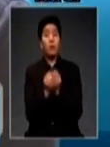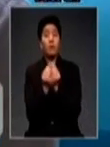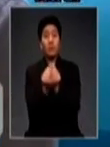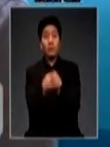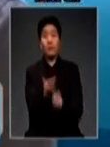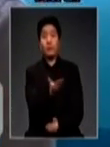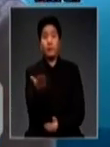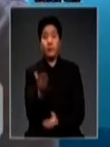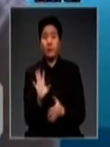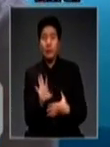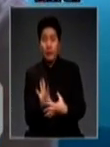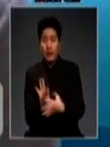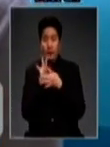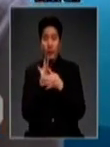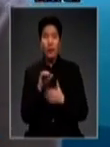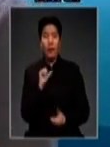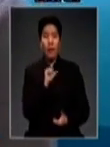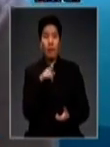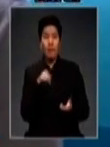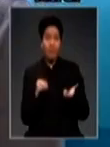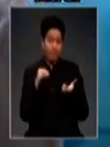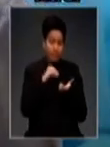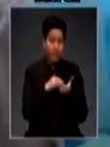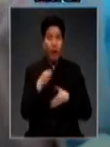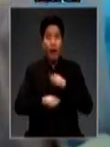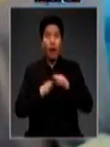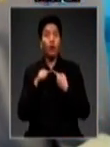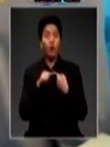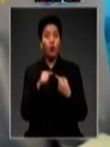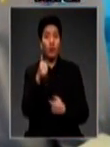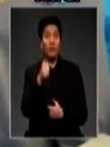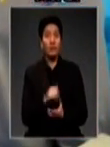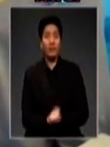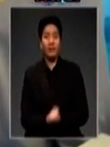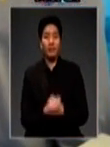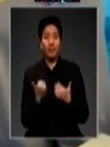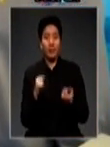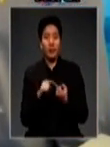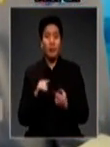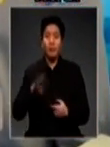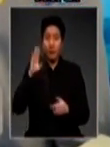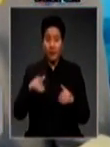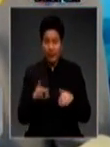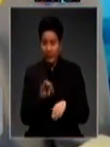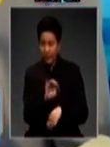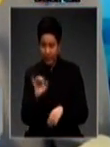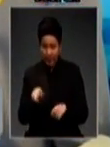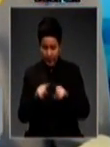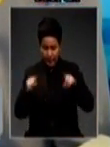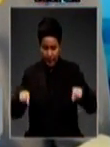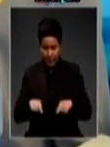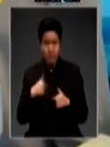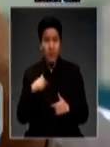ำเข้าไปเชื่อมต่อกับเว็บแอปพลิเคชันอื่นๆเพื่อนำไปขายได้ นอกจากนี้ Travel Rhythm ยังมีการพัฒนาแอปพลิเ